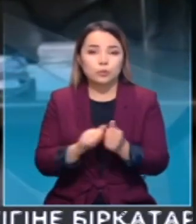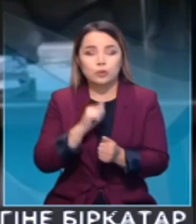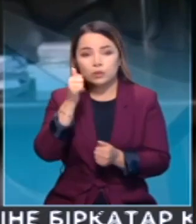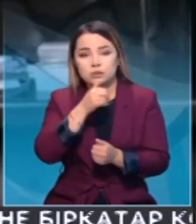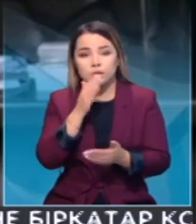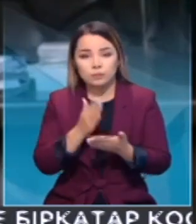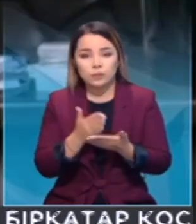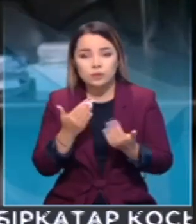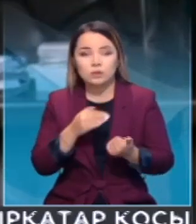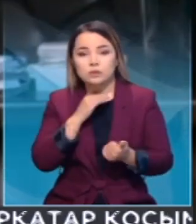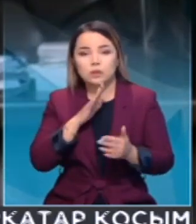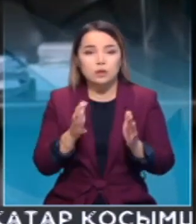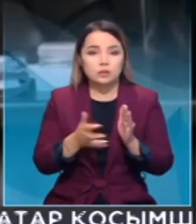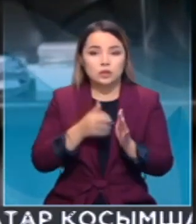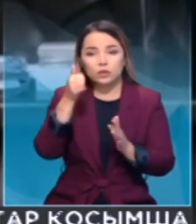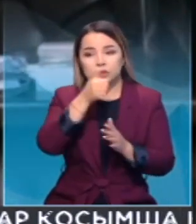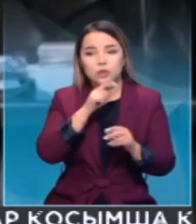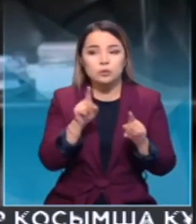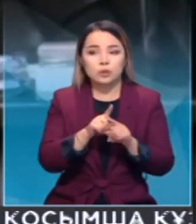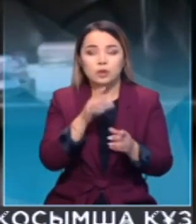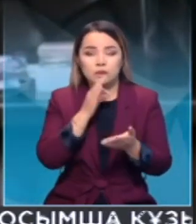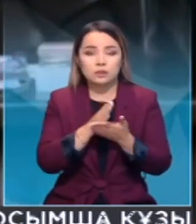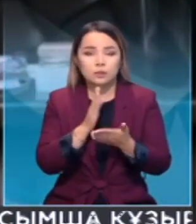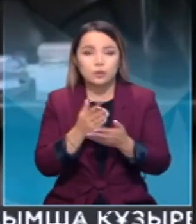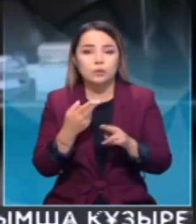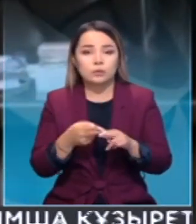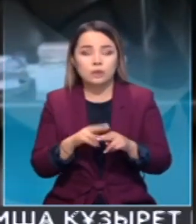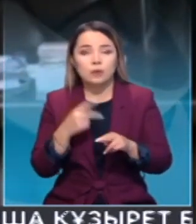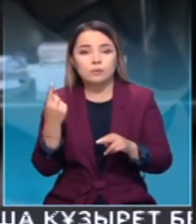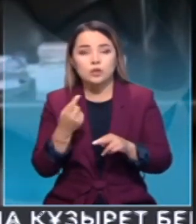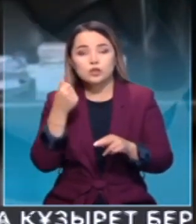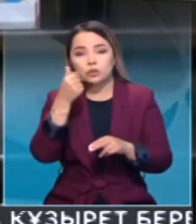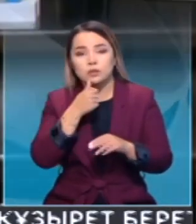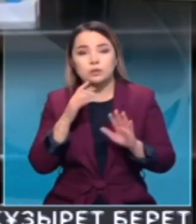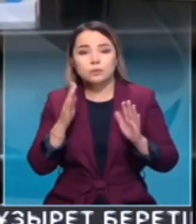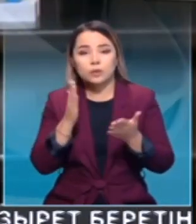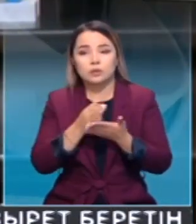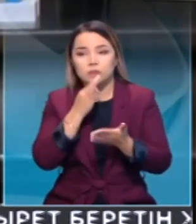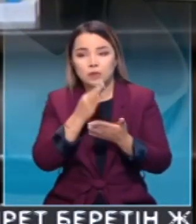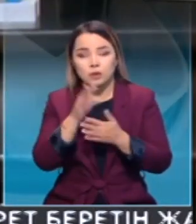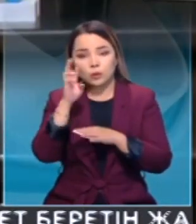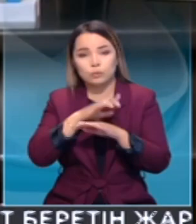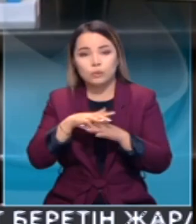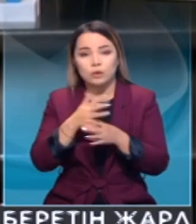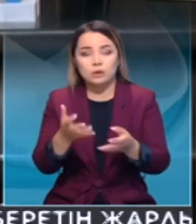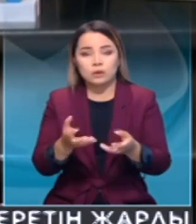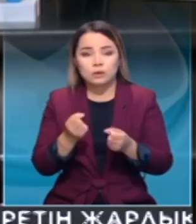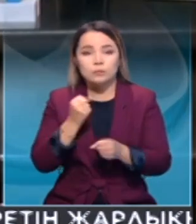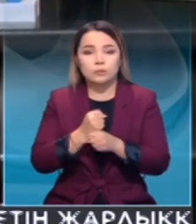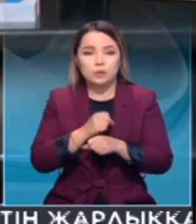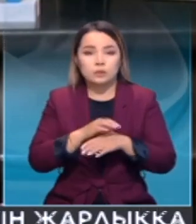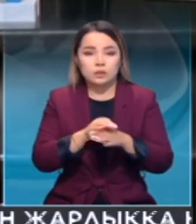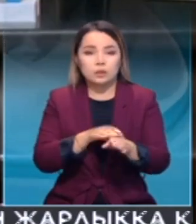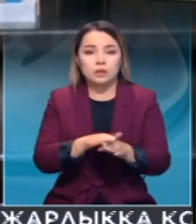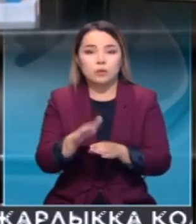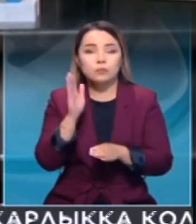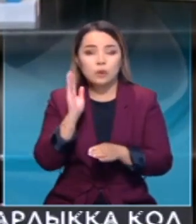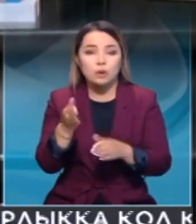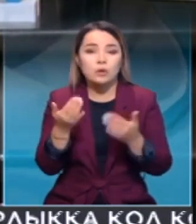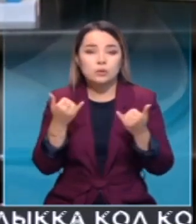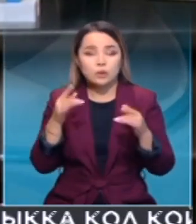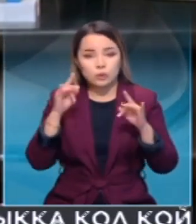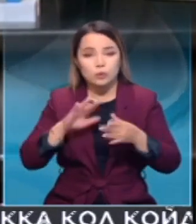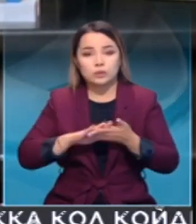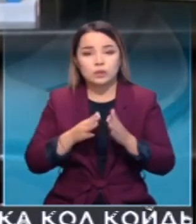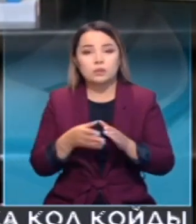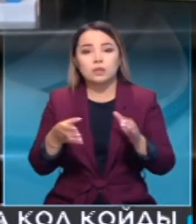болады, тапшылық жылы болады дегендей. Сондай жылдың бірі деп айтсақ болады, үкімет тарапынан қабылданатын болады. Енді бұл